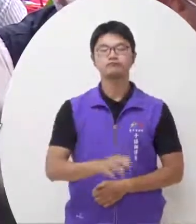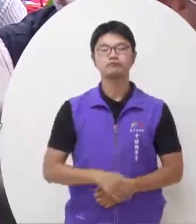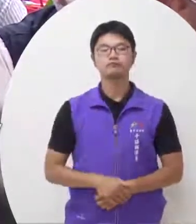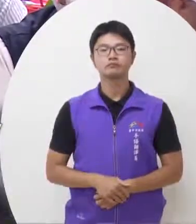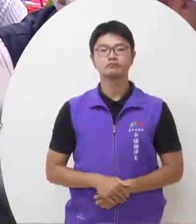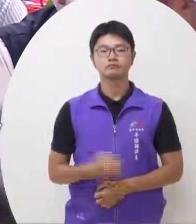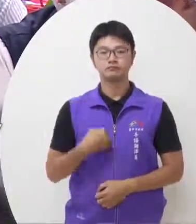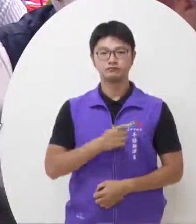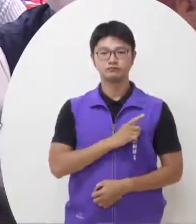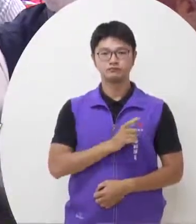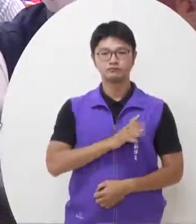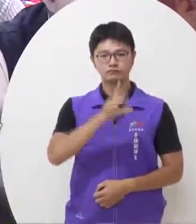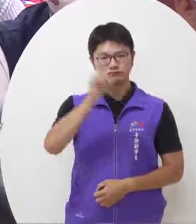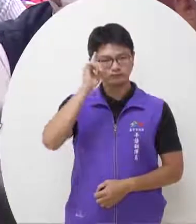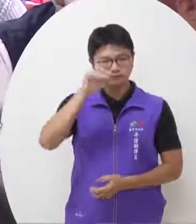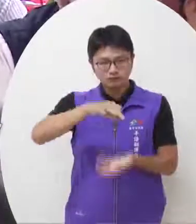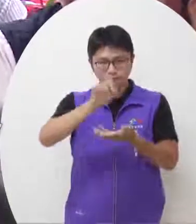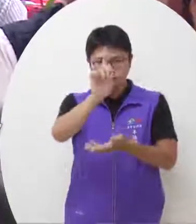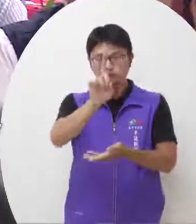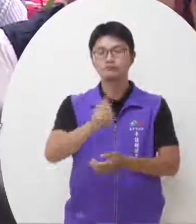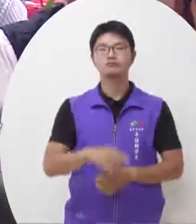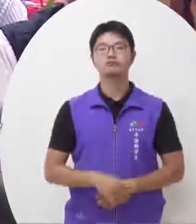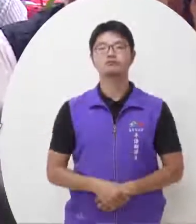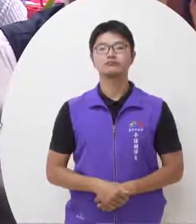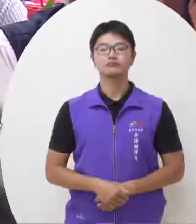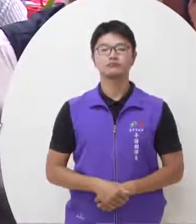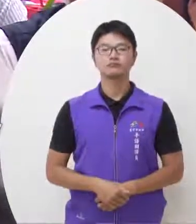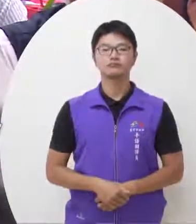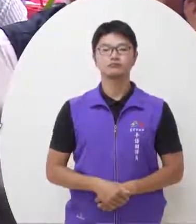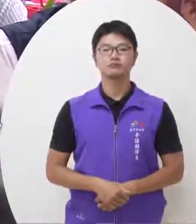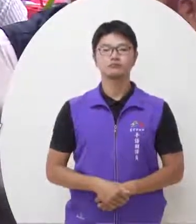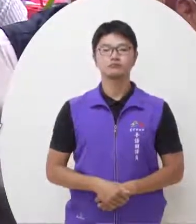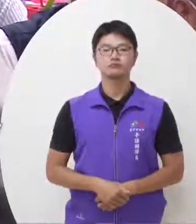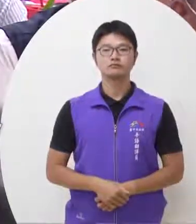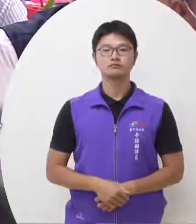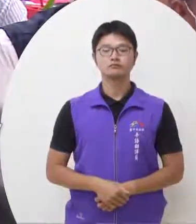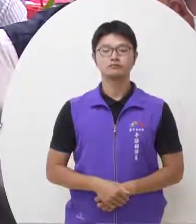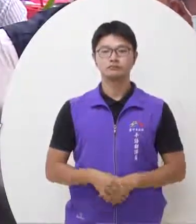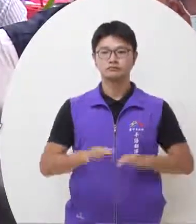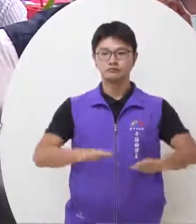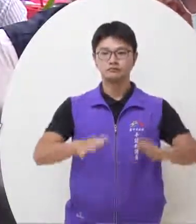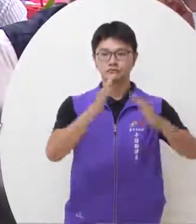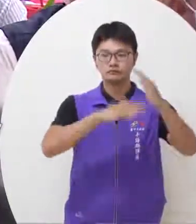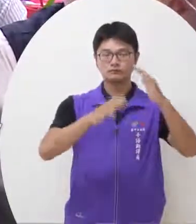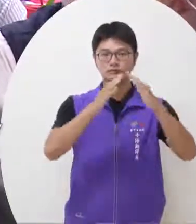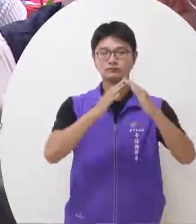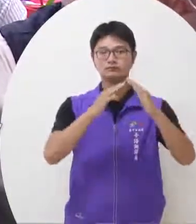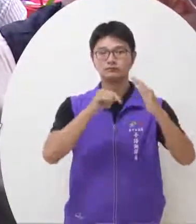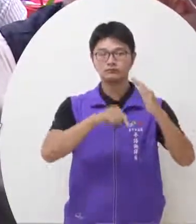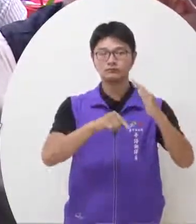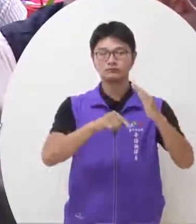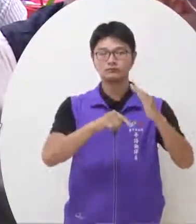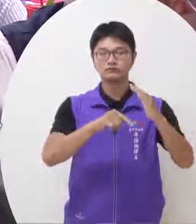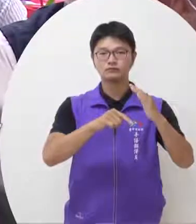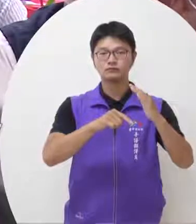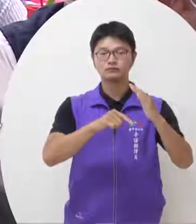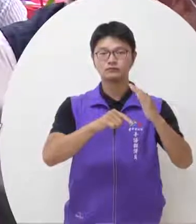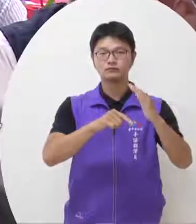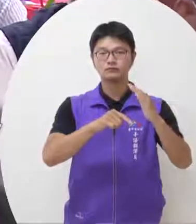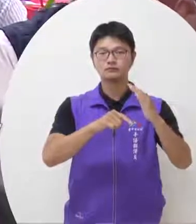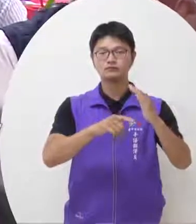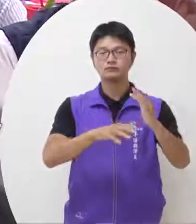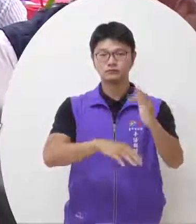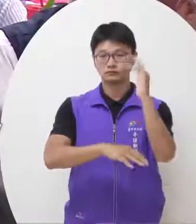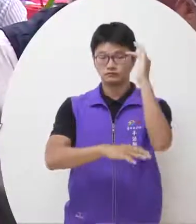本人有一个小建议吼，希望讲咱即马学校的路树配所地的路